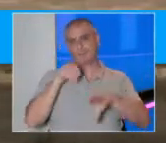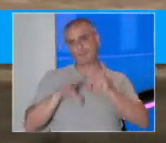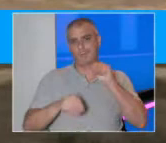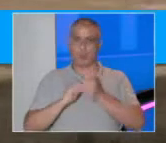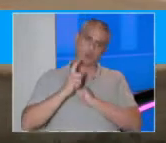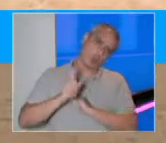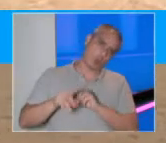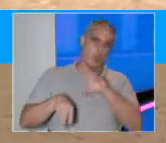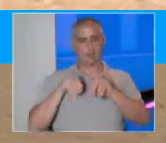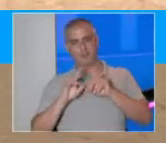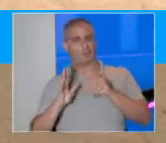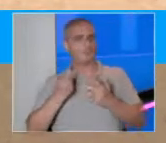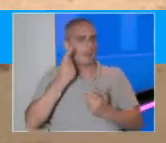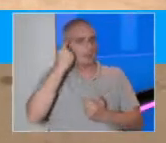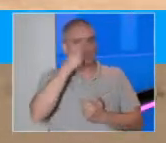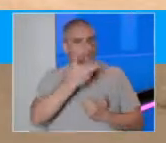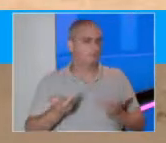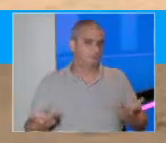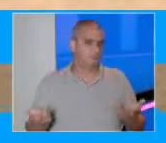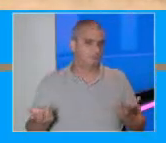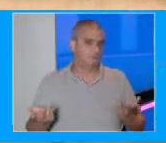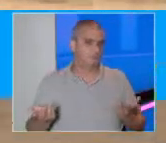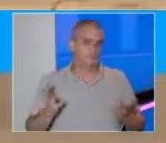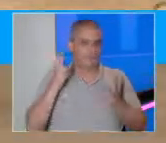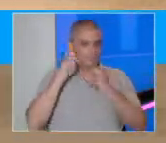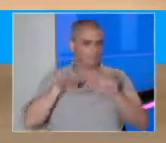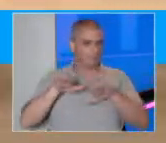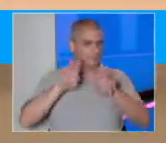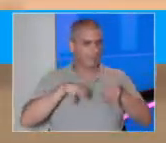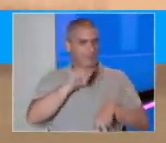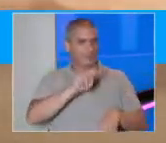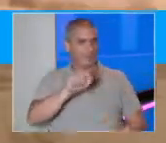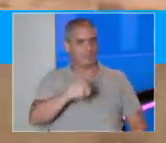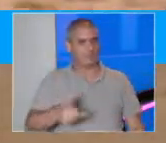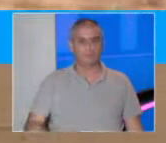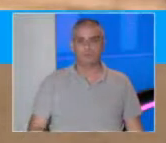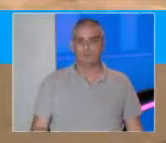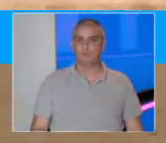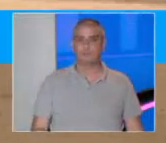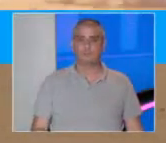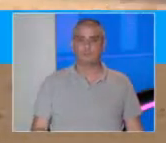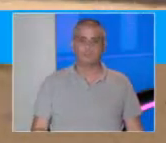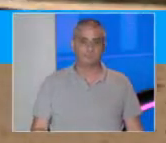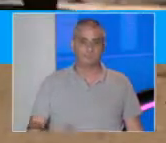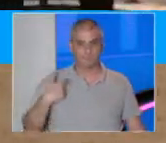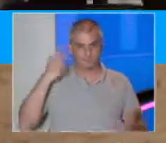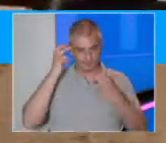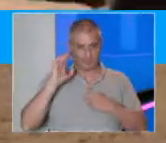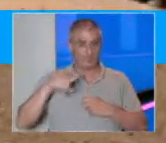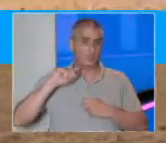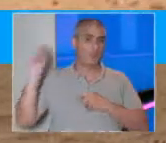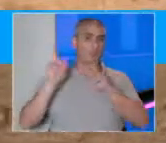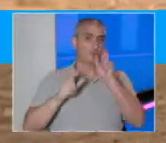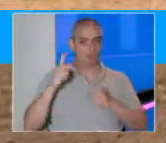בבחירות או לא בחירות? מה הציפיות שלכם ממנה שתטפל בנושא הזה? הציפיות שלנו, גם של כל